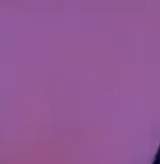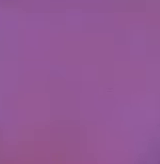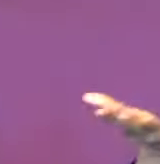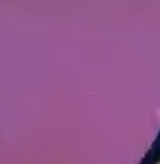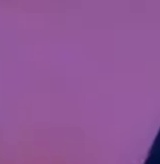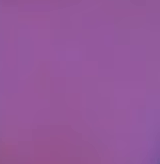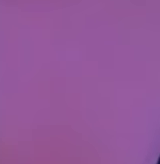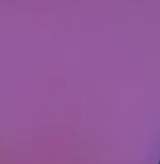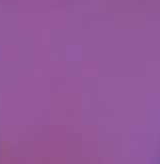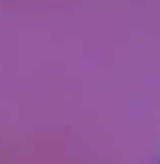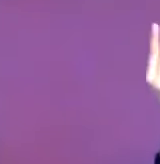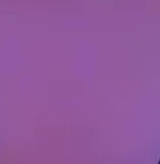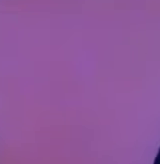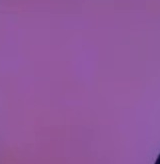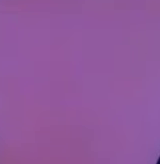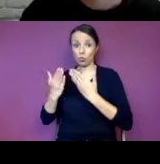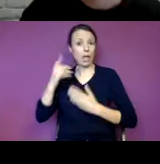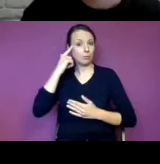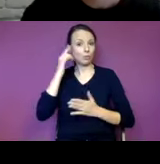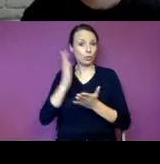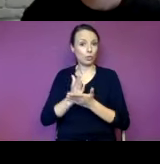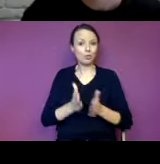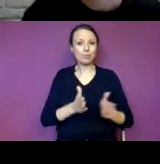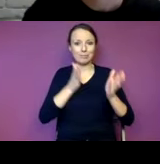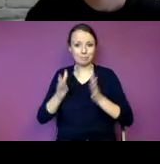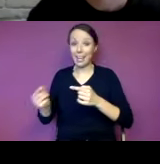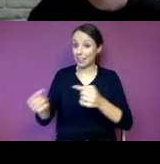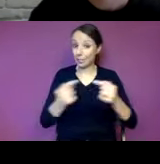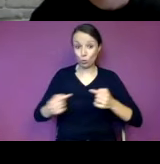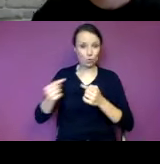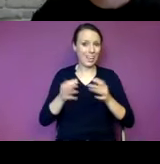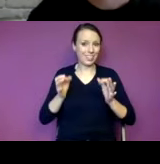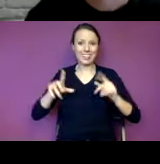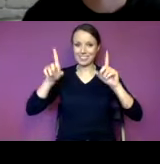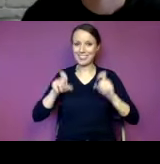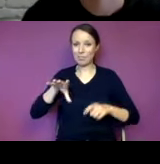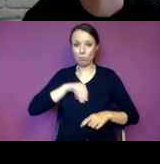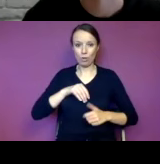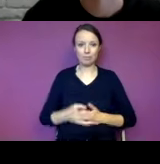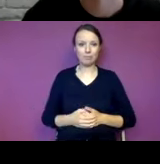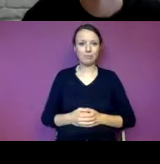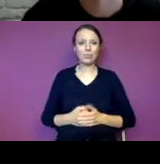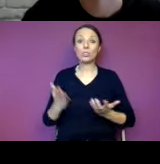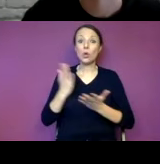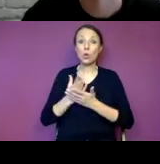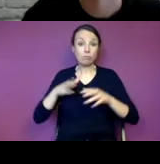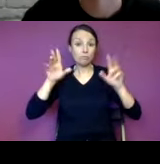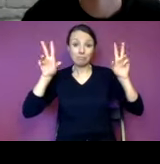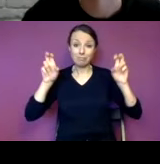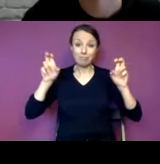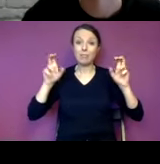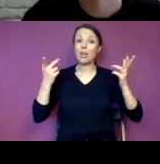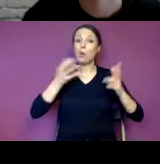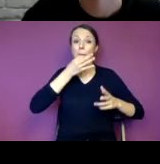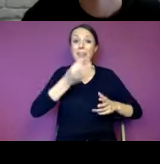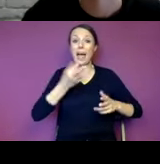dziękuję. Myślę, że możemy właśnie przejść teraz do tej części dyskusyjnej, właśnie zaczynając troszeczkę od tego pytania o definicję